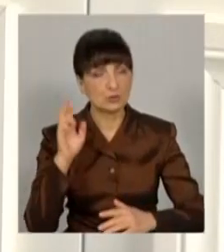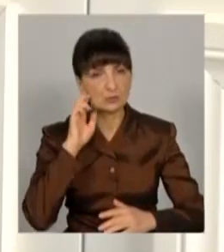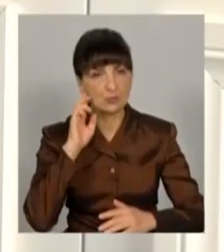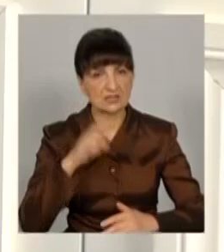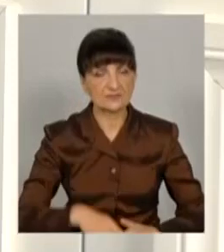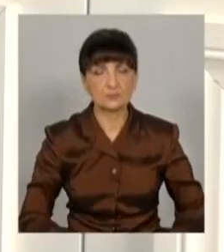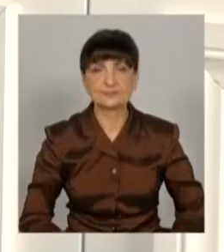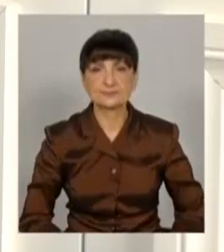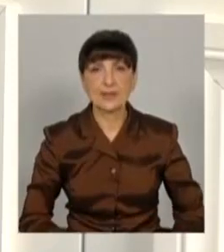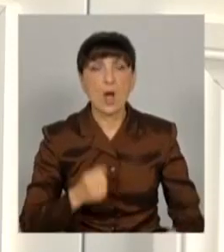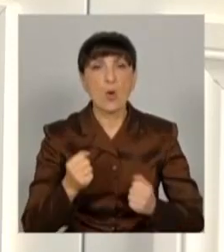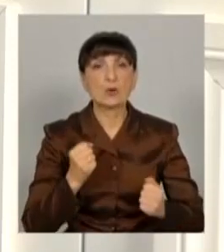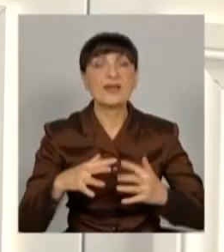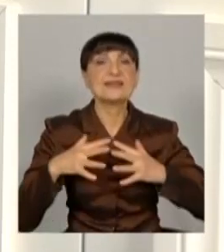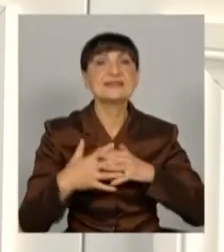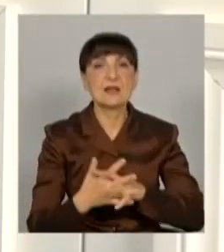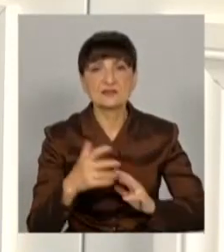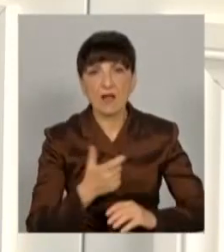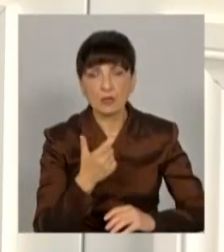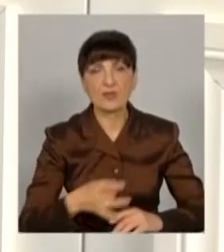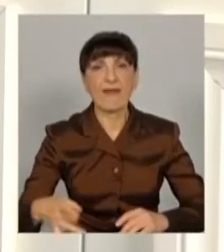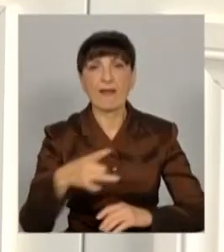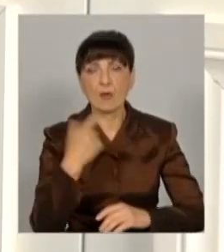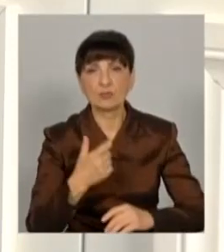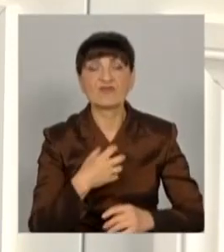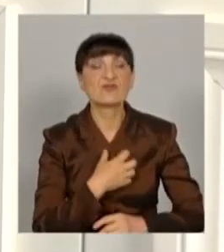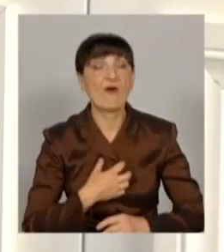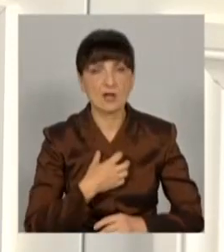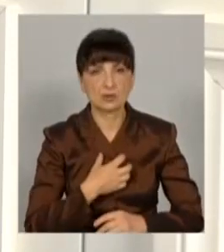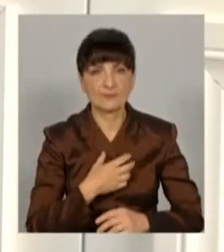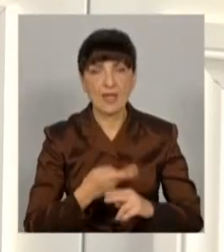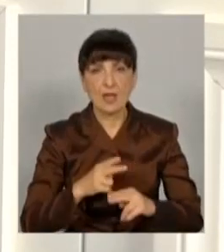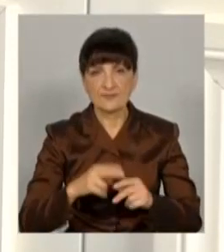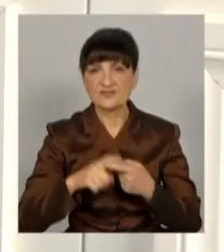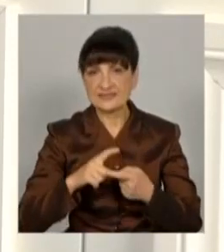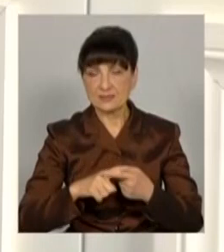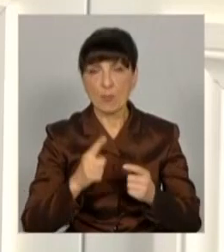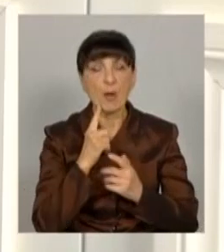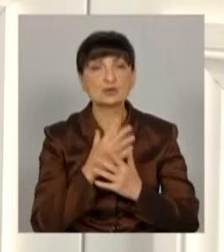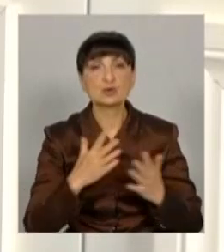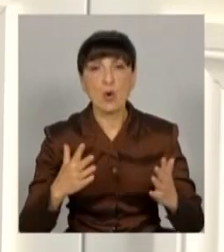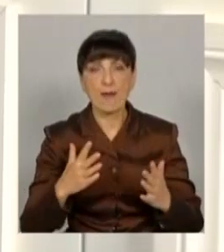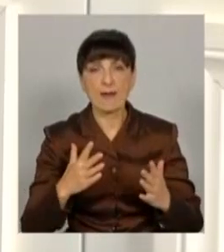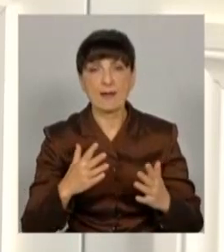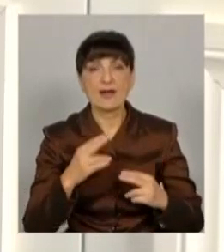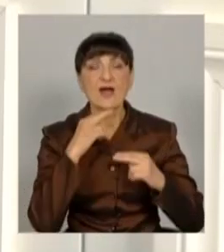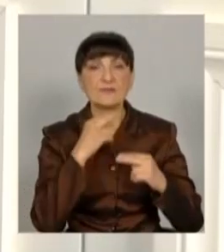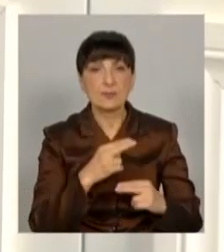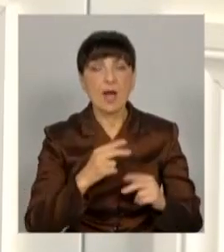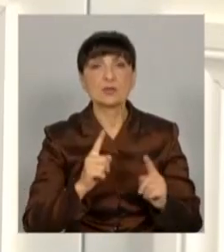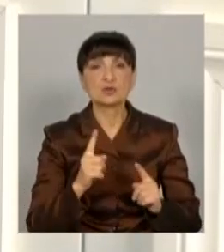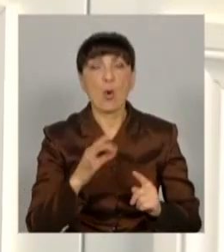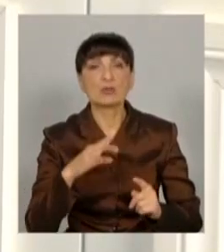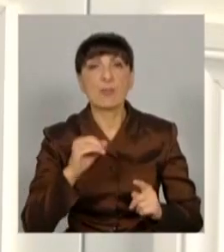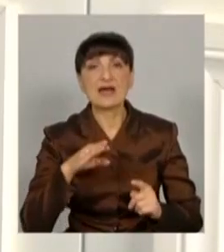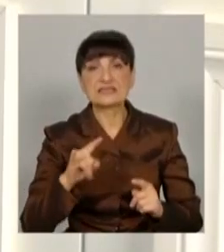государству. Укрепление сельской экономики, региональной экономики очень важно, так? И в этой связи он большой сделал акцент на то, что